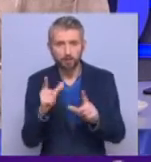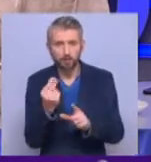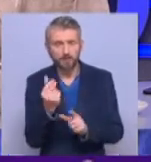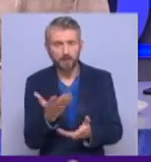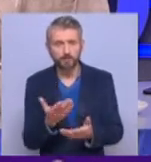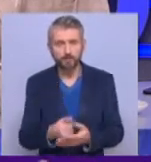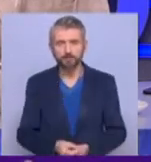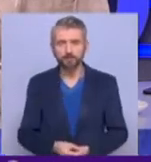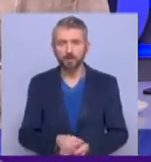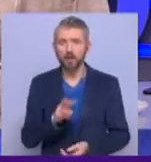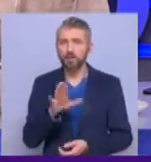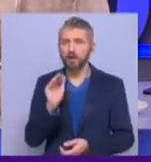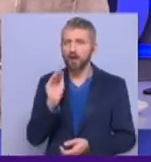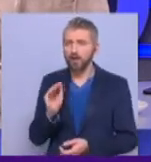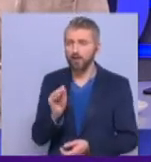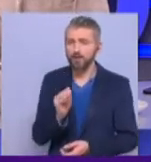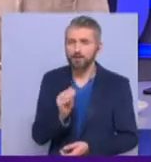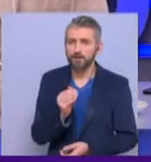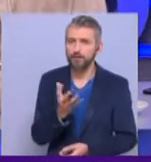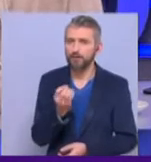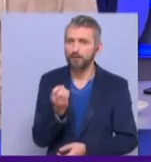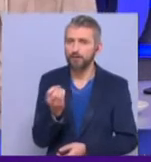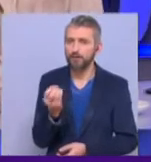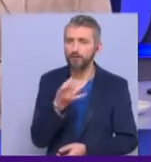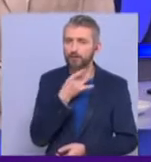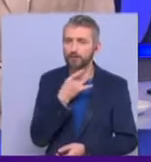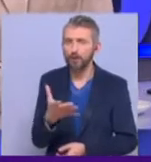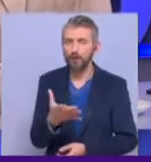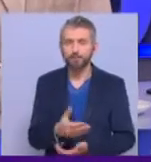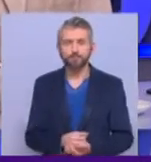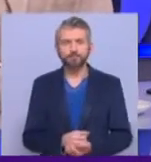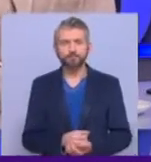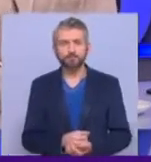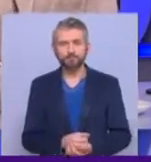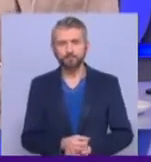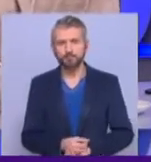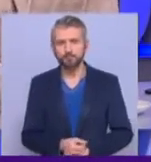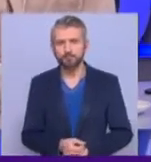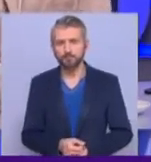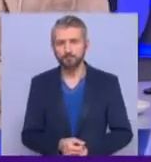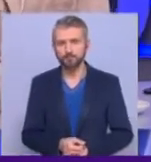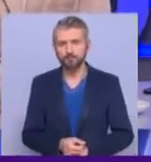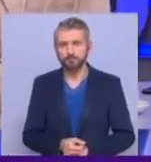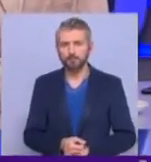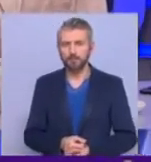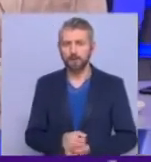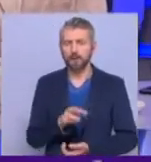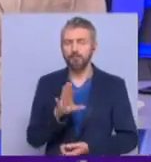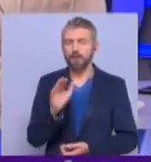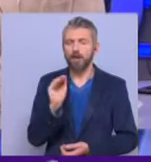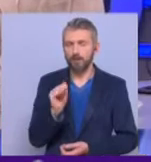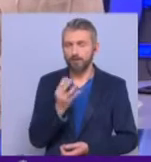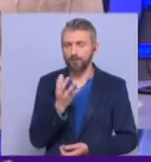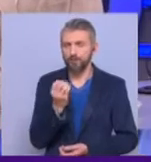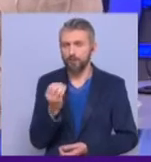тарифи, пане Володимире. МВФ вийшов во вкус. А смак прийшов під час харчування. МВФ вийшов во вкус в